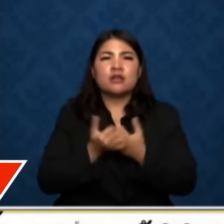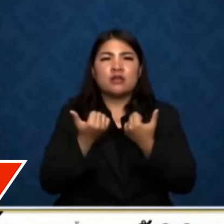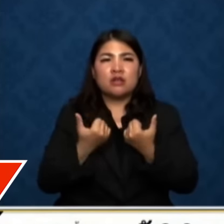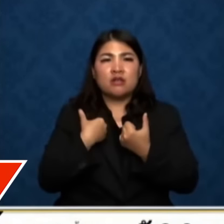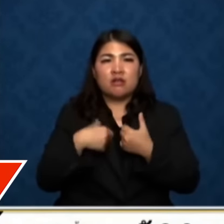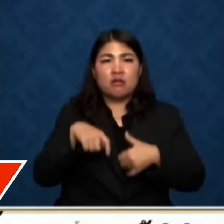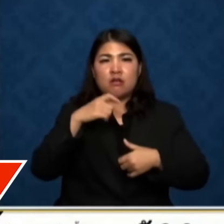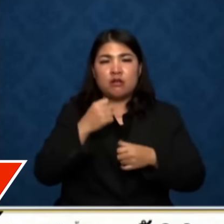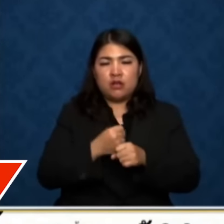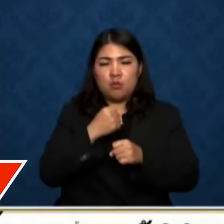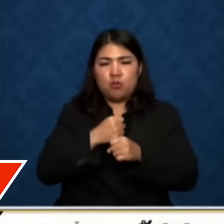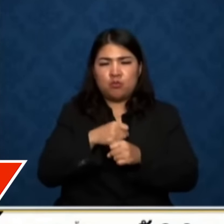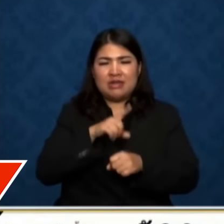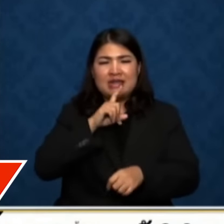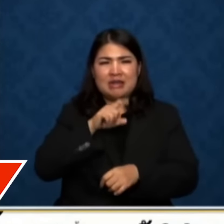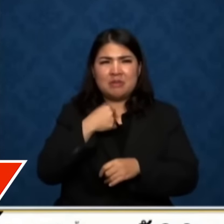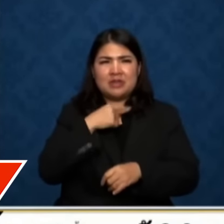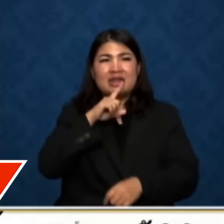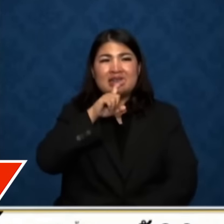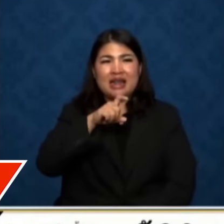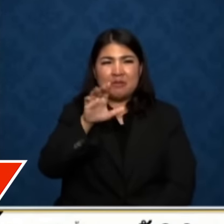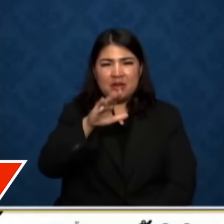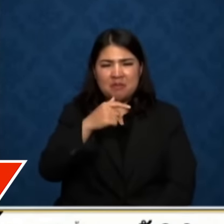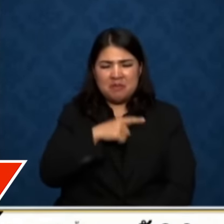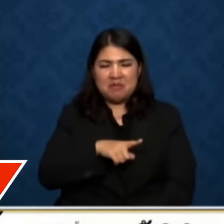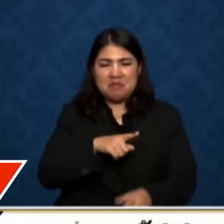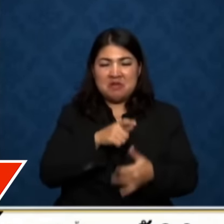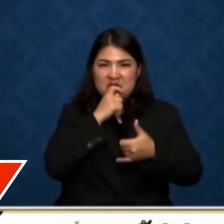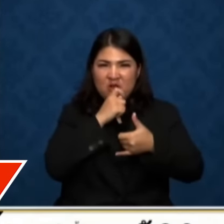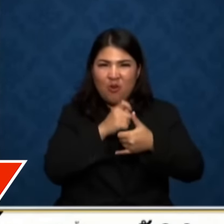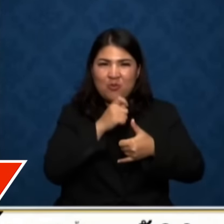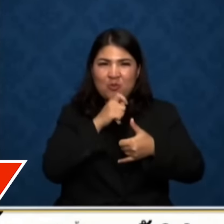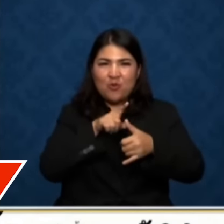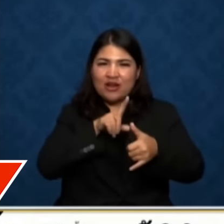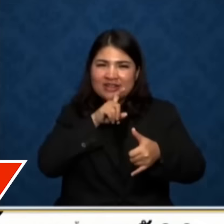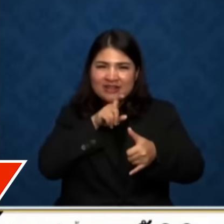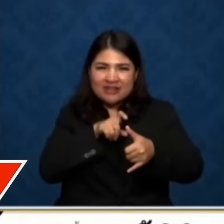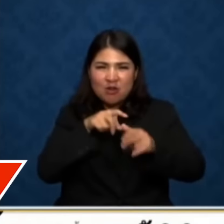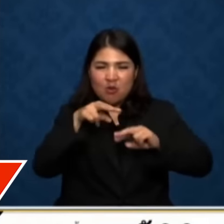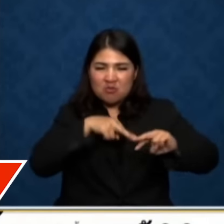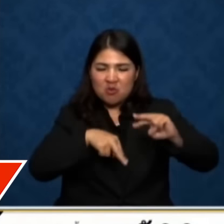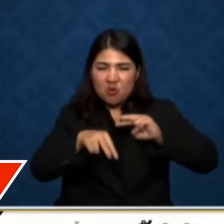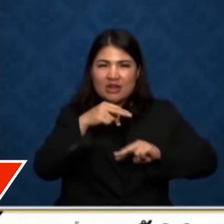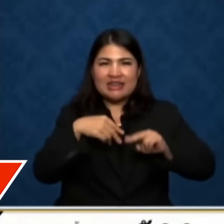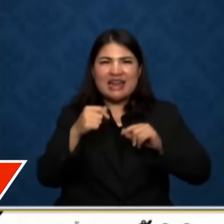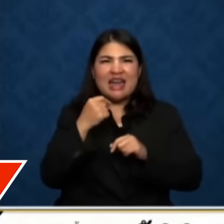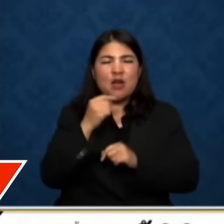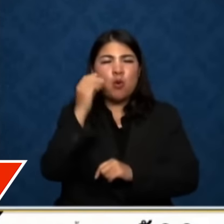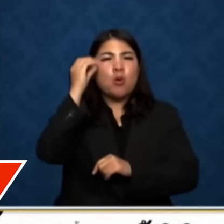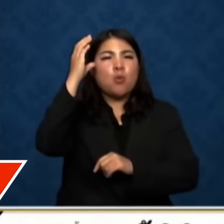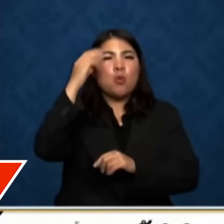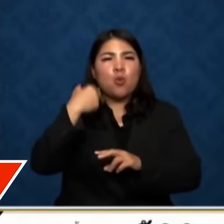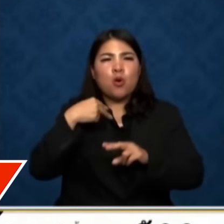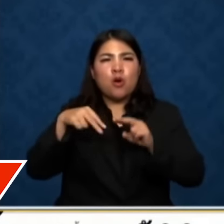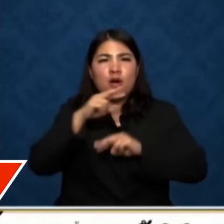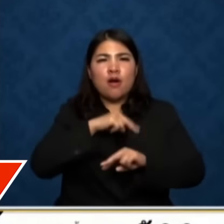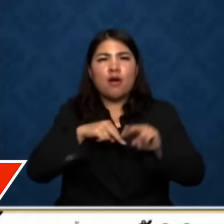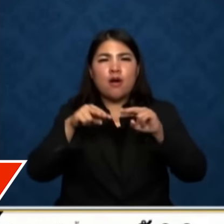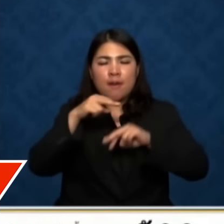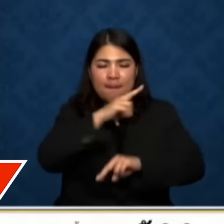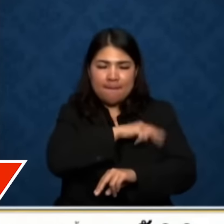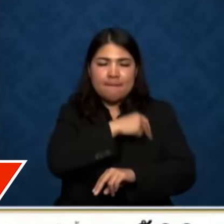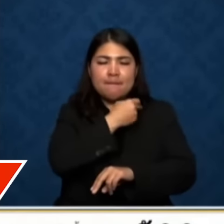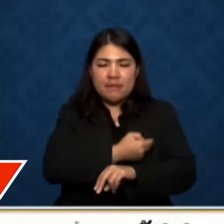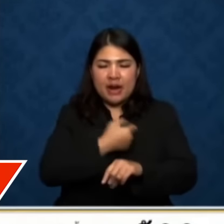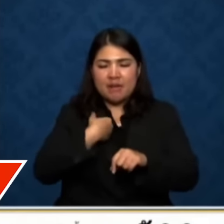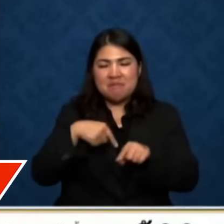ของผมนั้นไม่ใช่การซักถามแต่เป็นการสอบสวนและชี้ว่าการใช้ความรู้ทางการแพทย์ต่างๆหรือการวินิจฉัยแยกโรคต่างๆนั้นเป็น